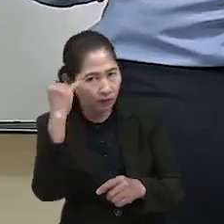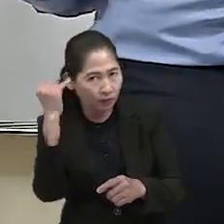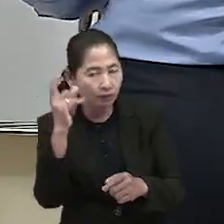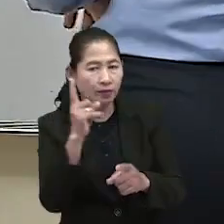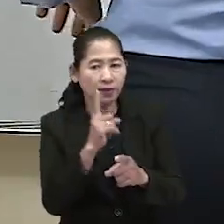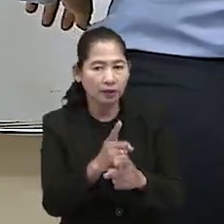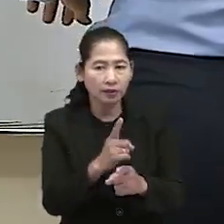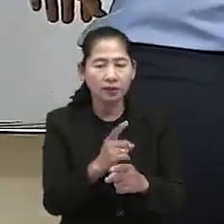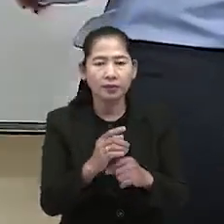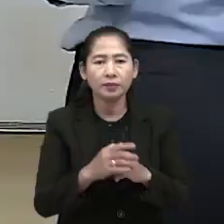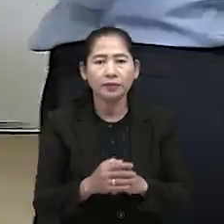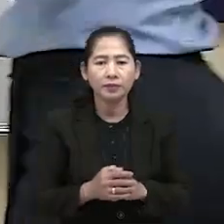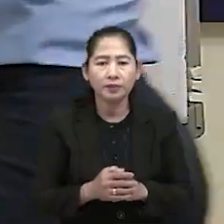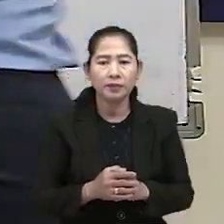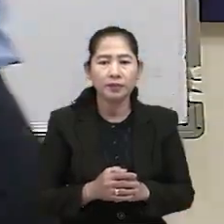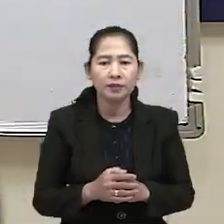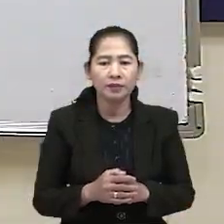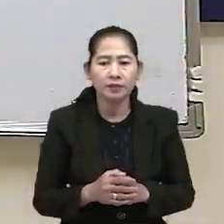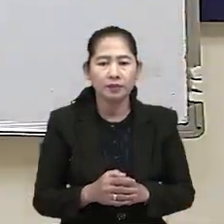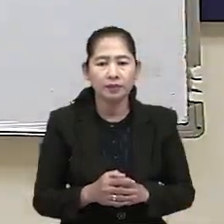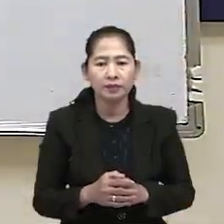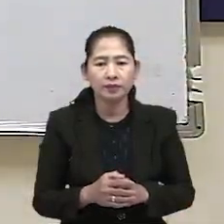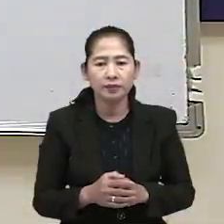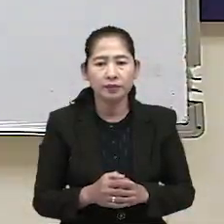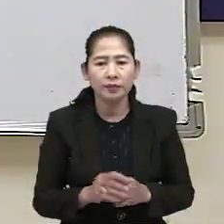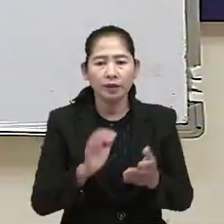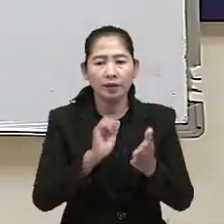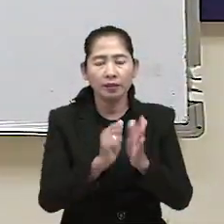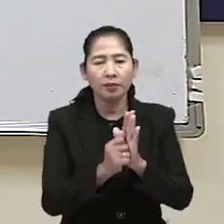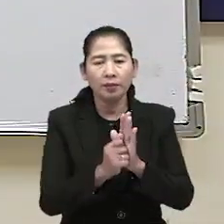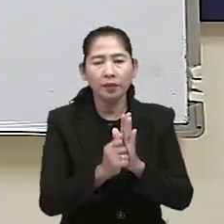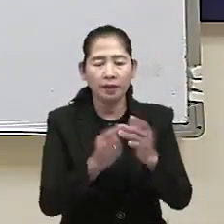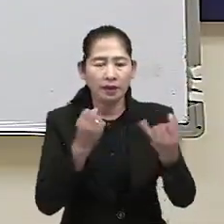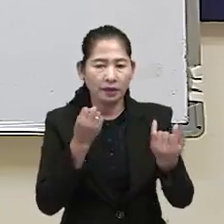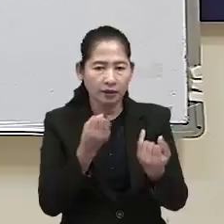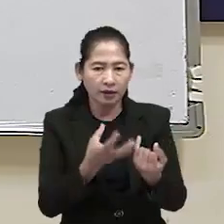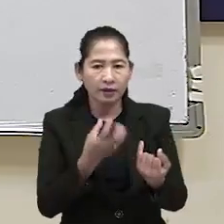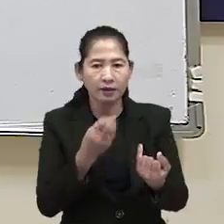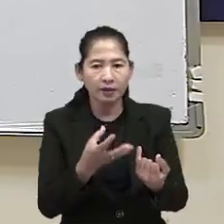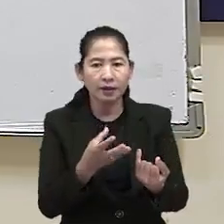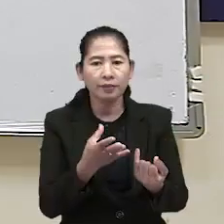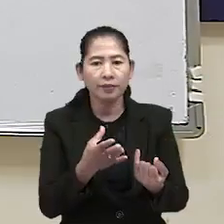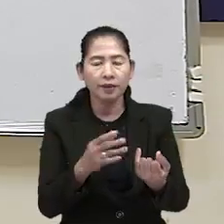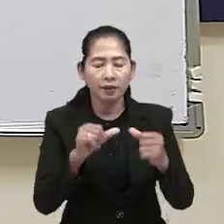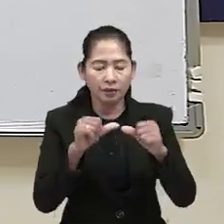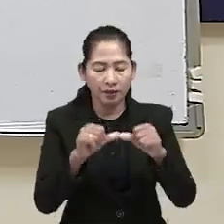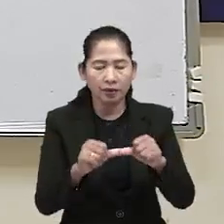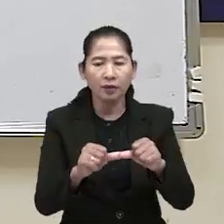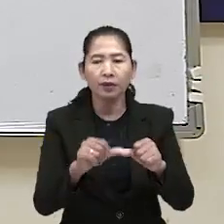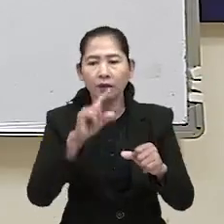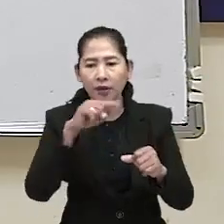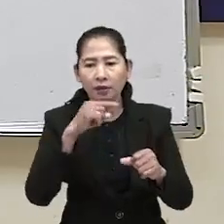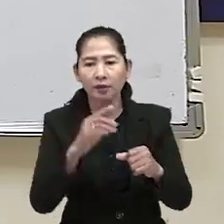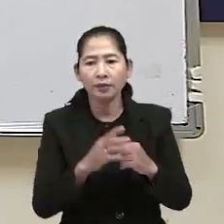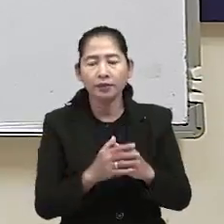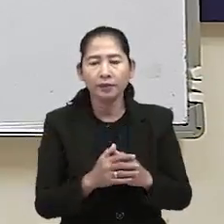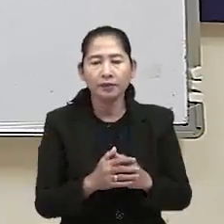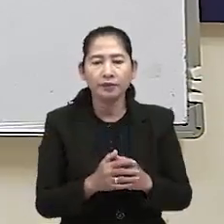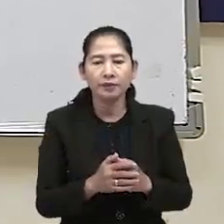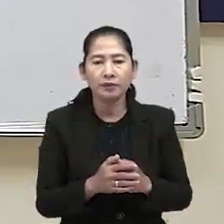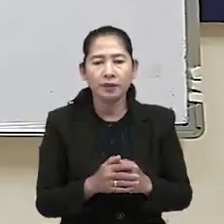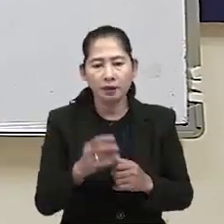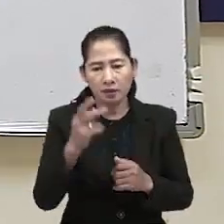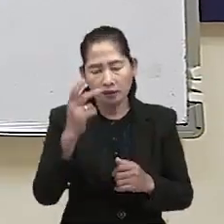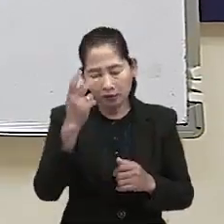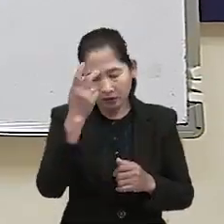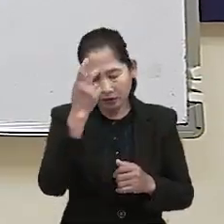មត្រូវចាពេលវេលានៃការចិញ្ចឹមហើយបន្តយើងនិយាយអំពីទីកូនផ្ដើមសេចក្តីកូនរំលឹកទៅ